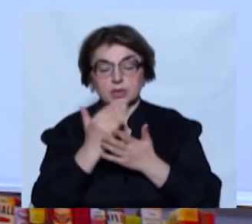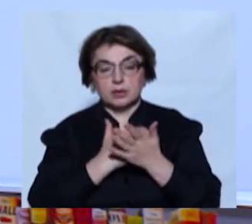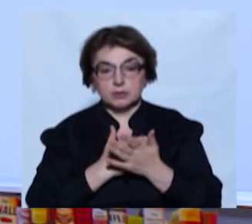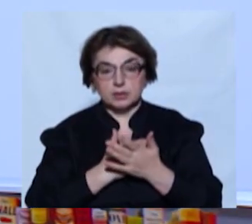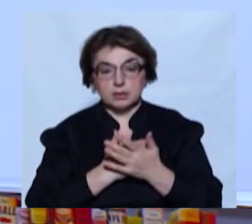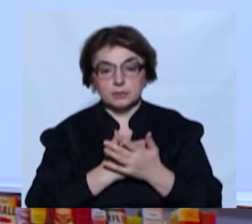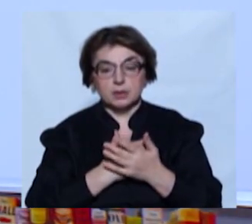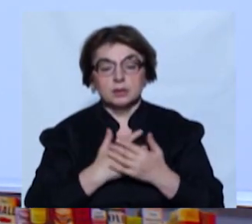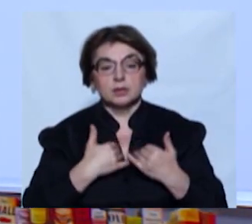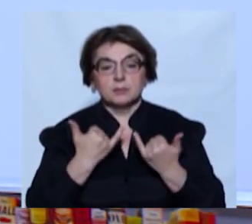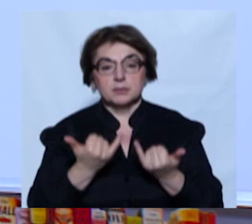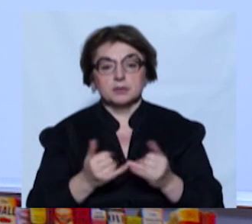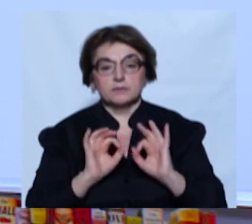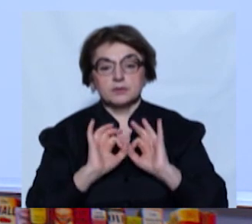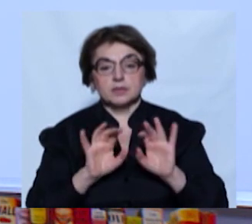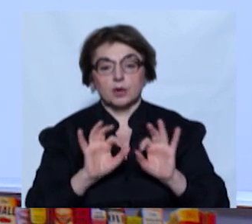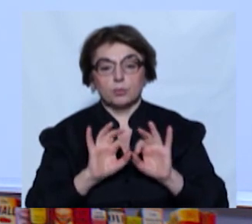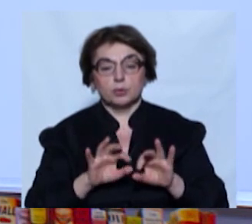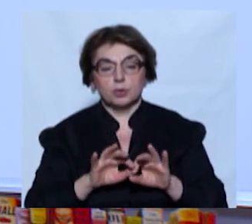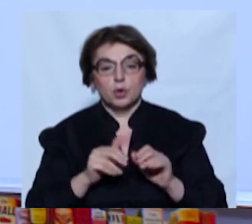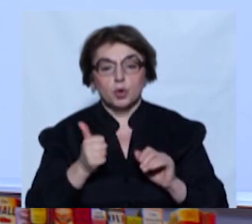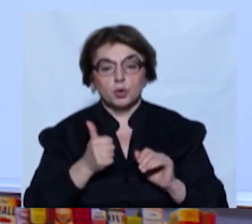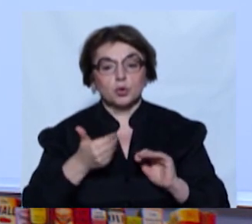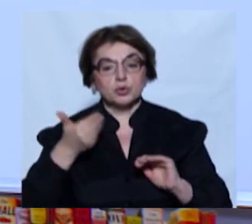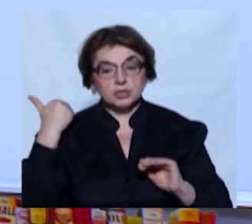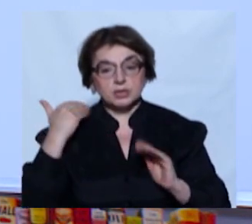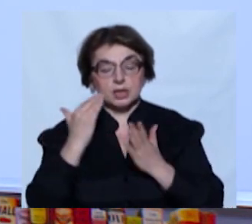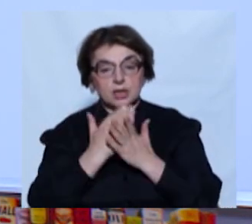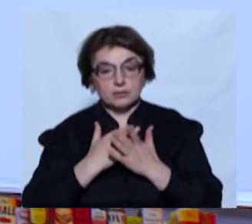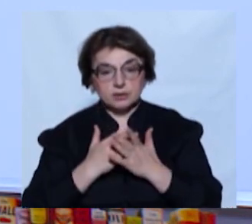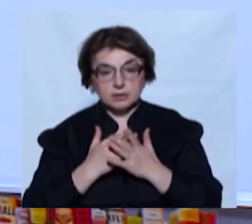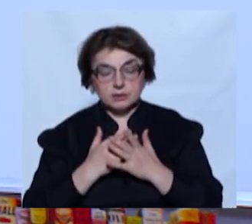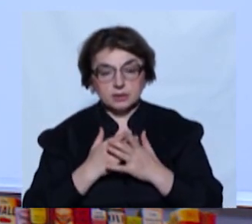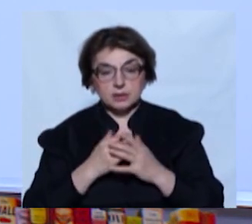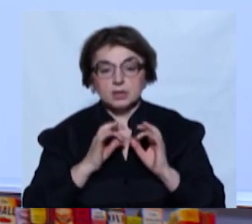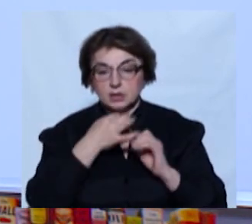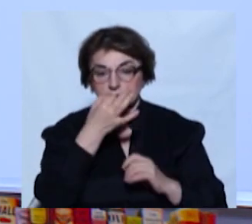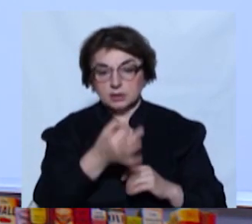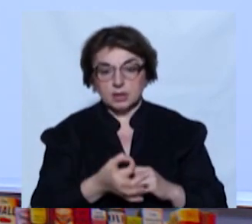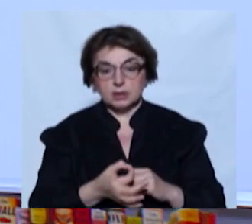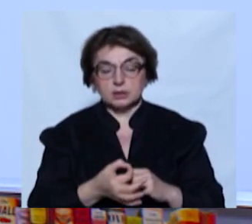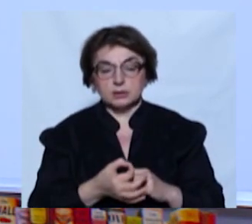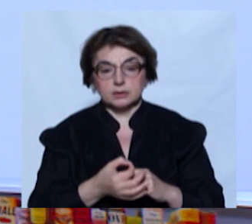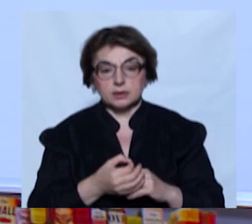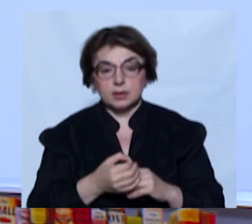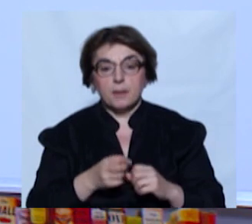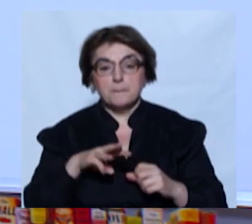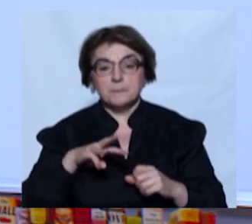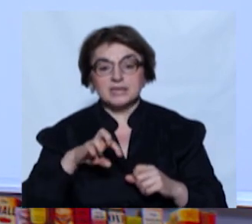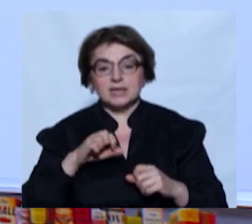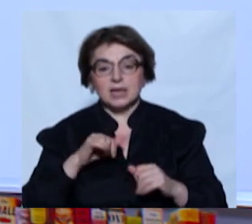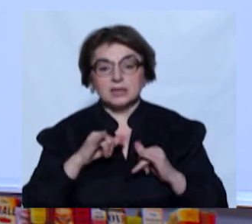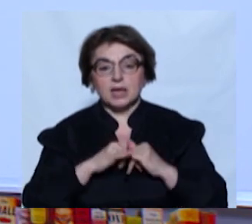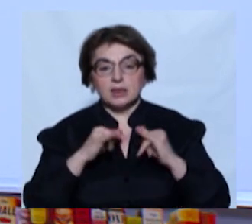გაკვეთილები და დღეს მე მინდა ვისაუბრო როგორც წინა გაკვეთილზე გითხარით, მდგრად